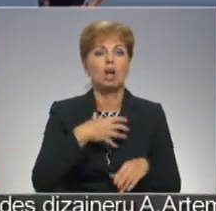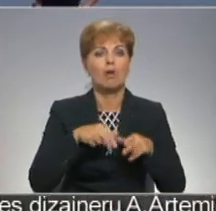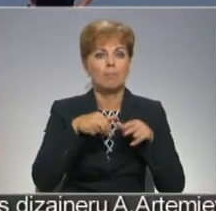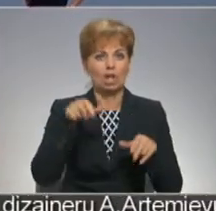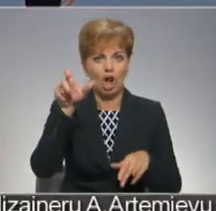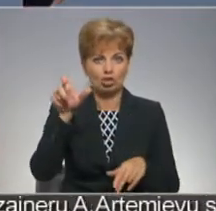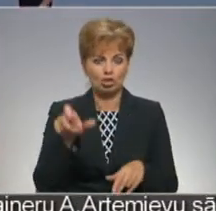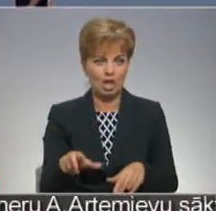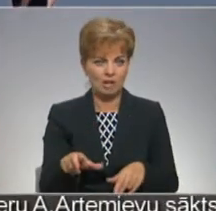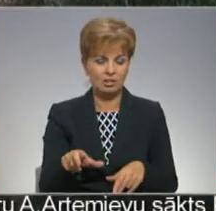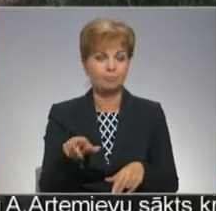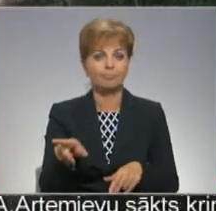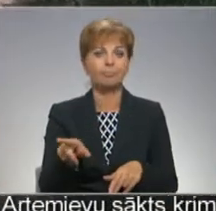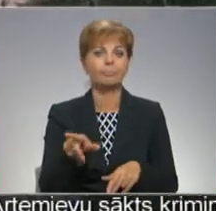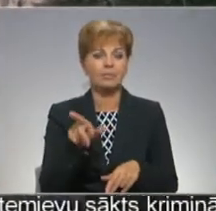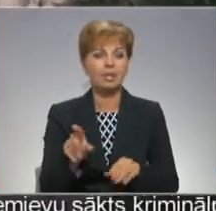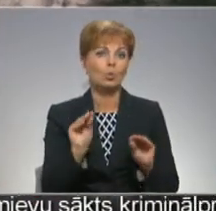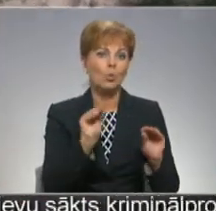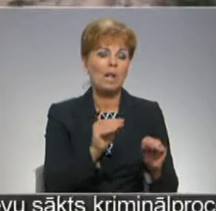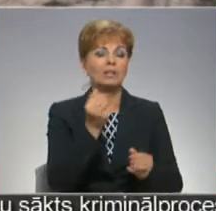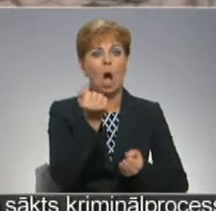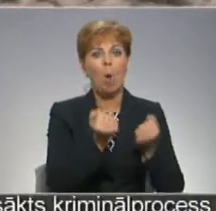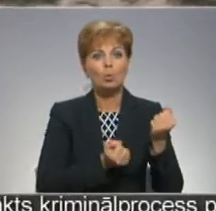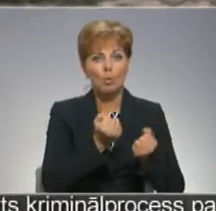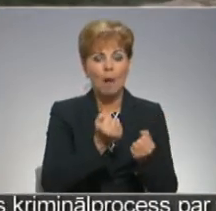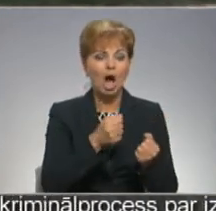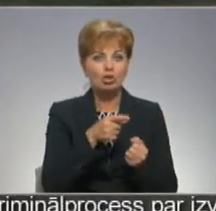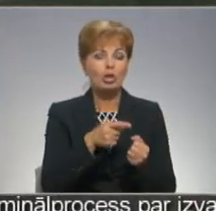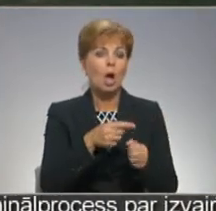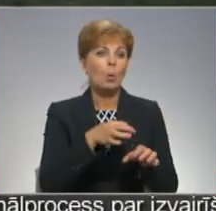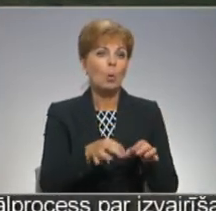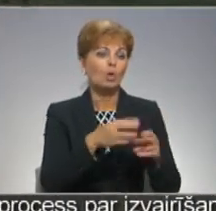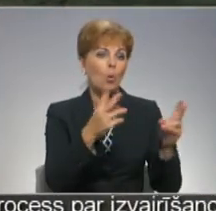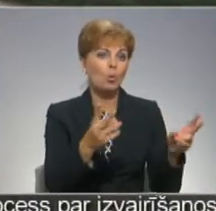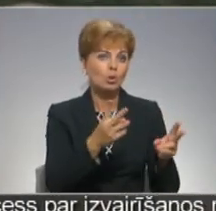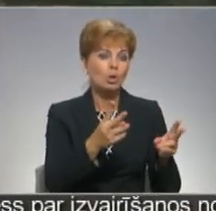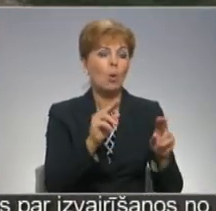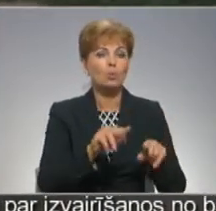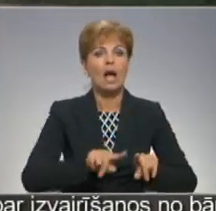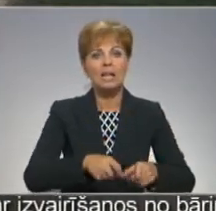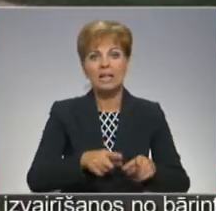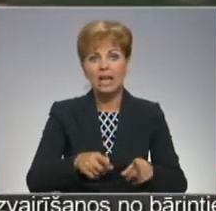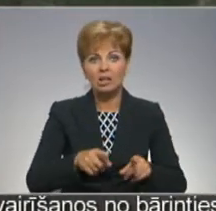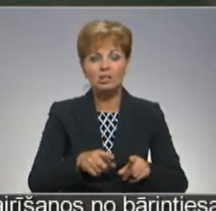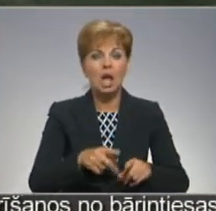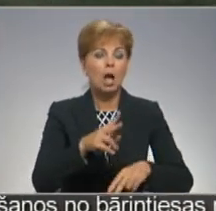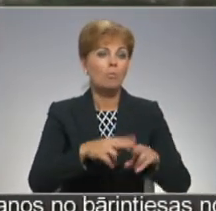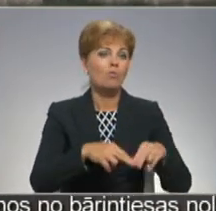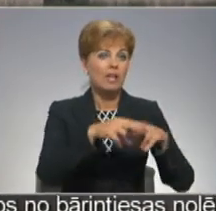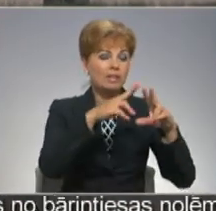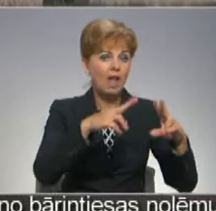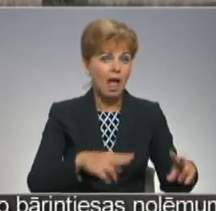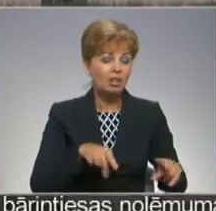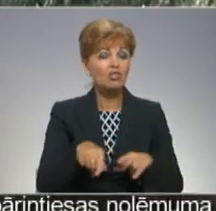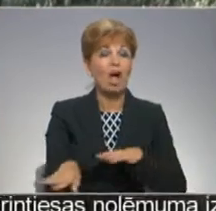Kristaps Kokins. Te tiekot novietoti transporta līdzekļi, kurti ugunskuri, uzstādīti grilli, arī celtas teltis. Par